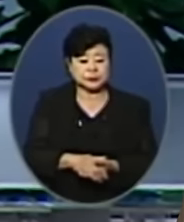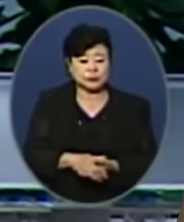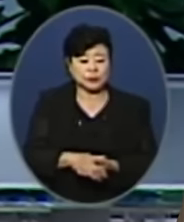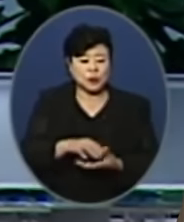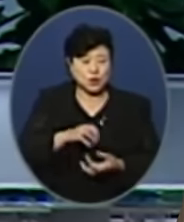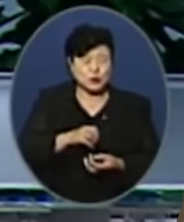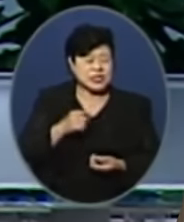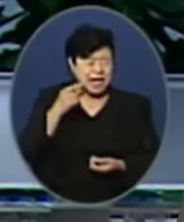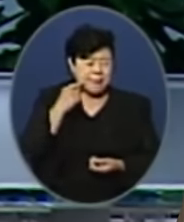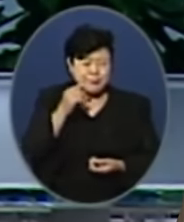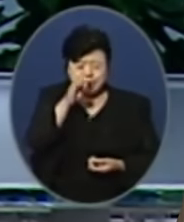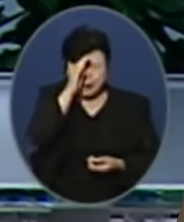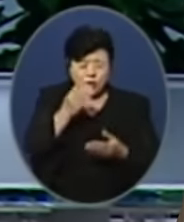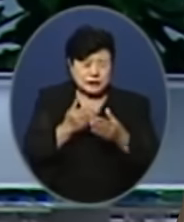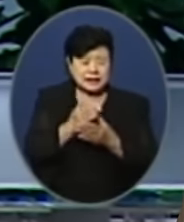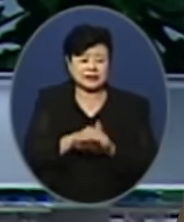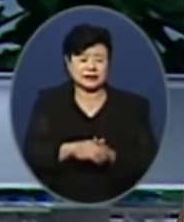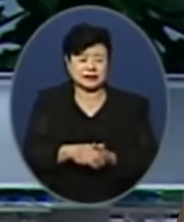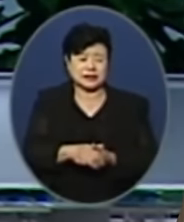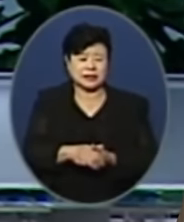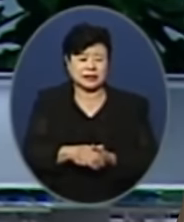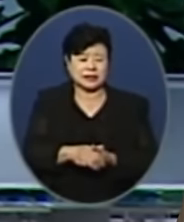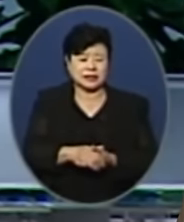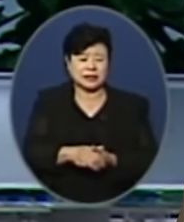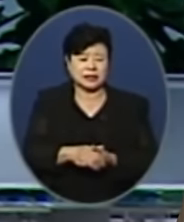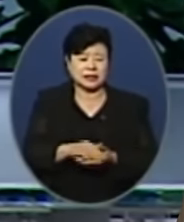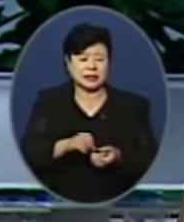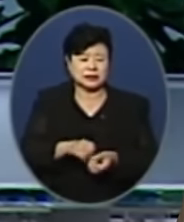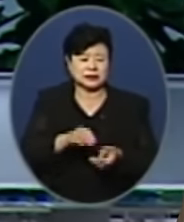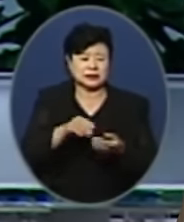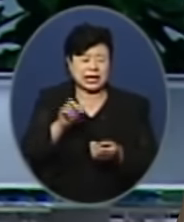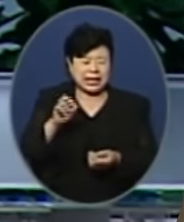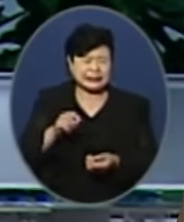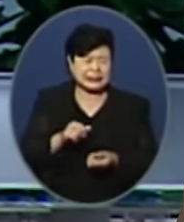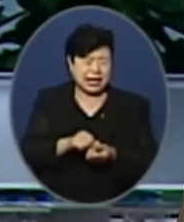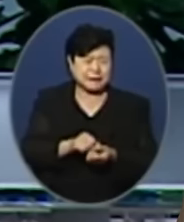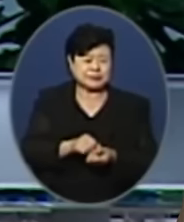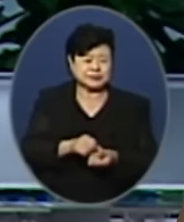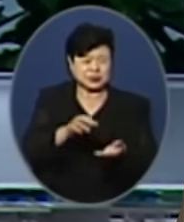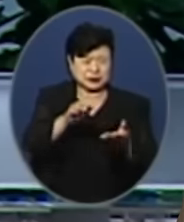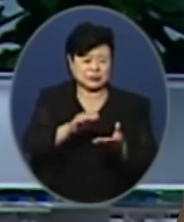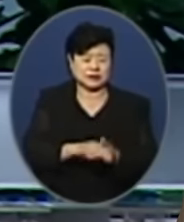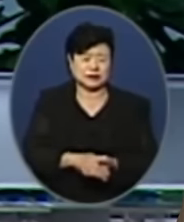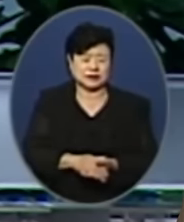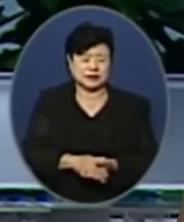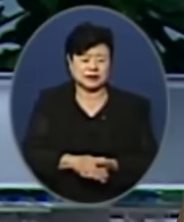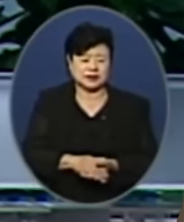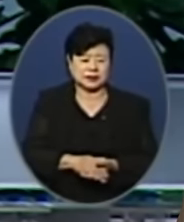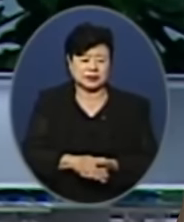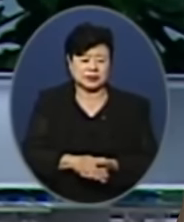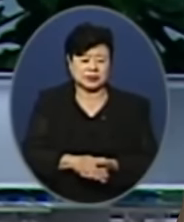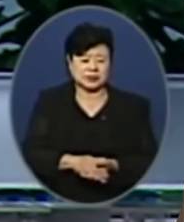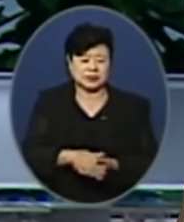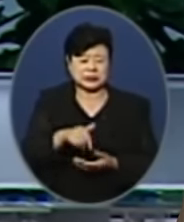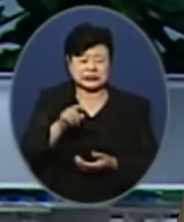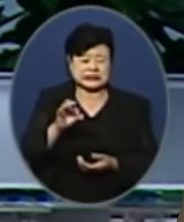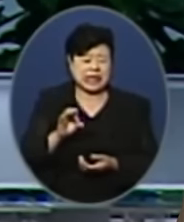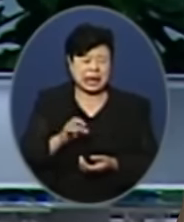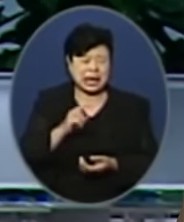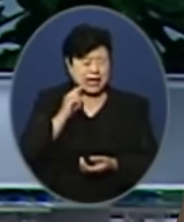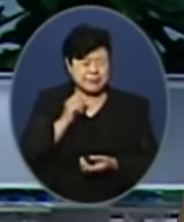위암이 걸렸는데 위암이 전이가 되어서 간암이 되고 간암이 전이가 되어서 장암이